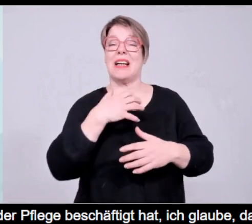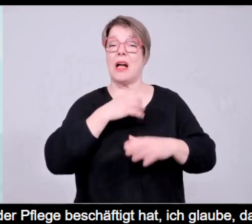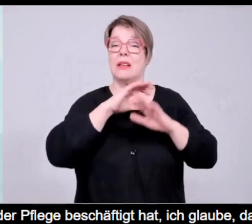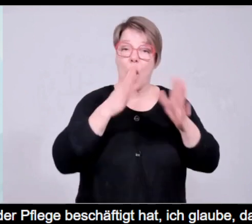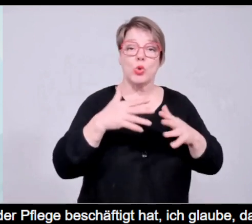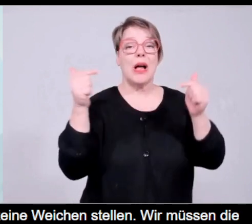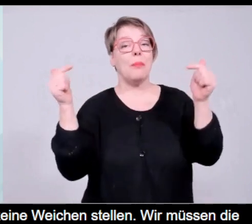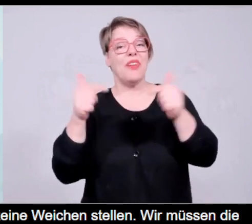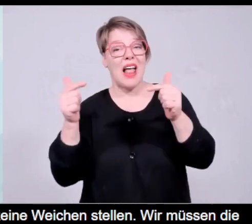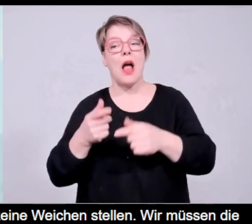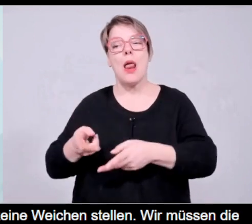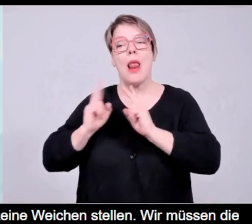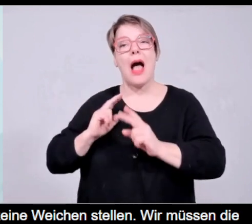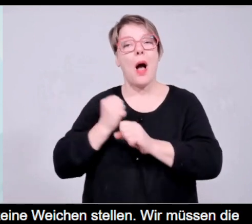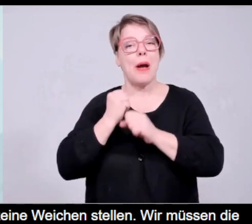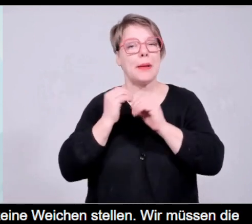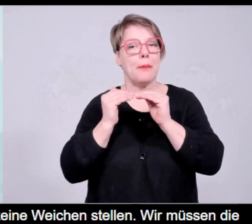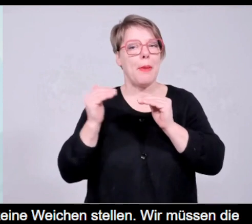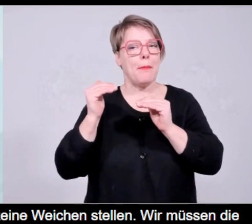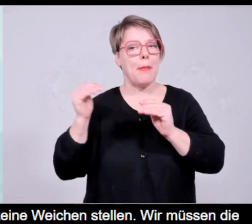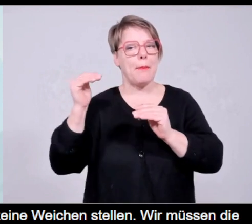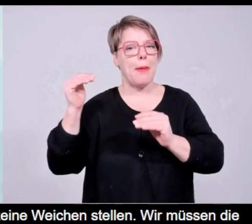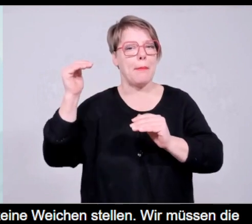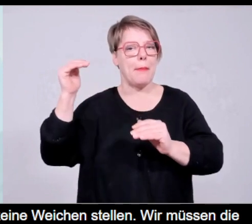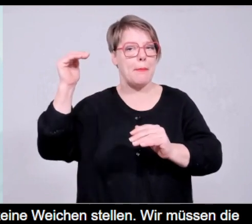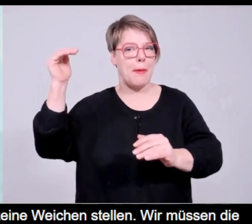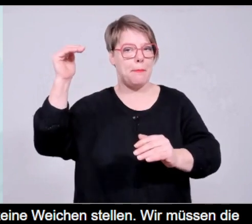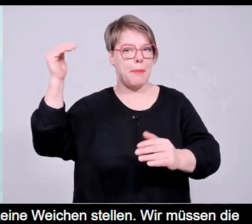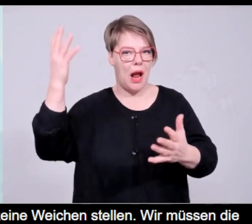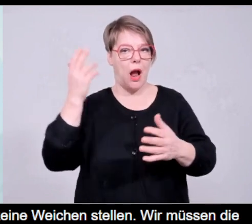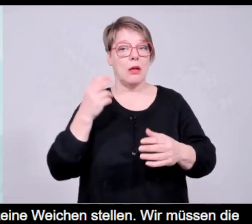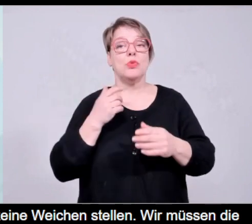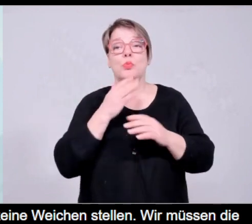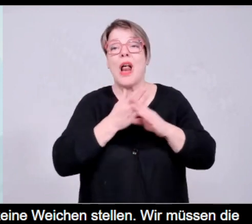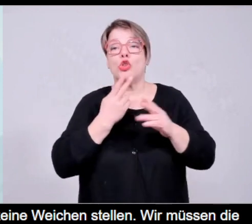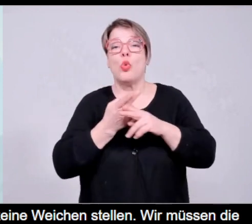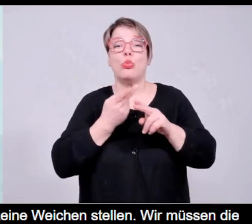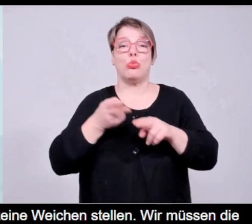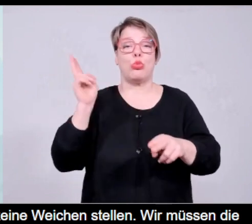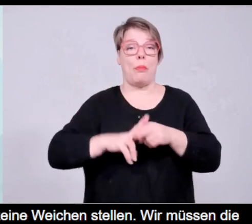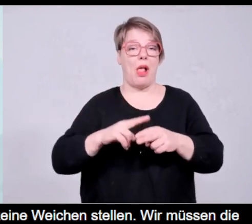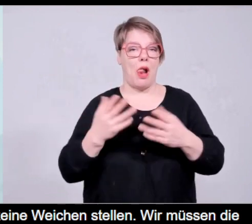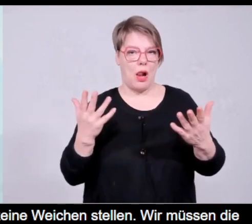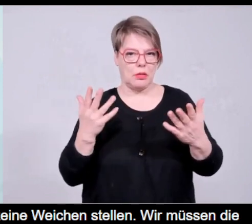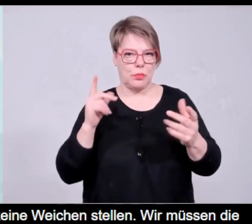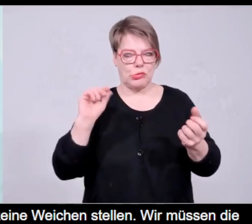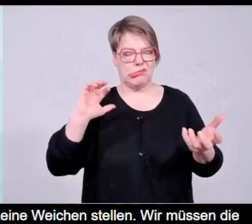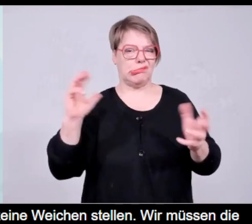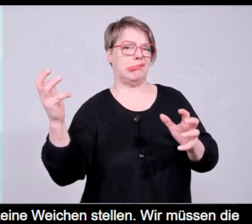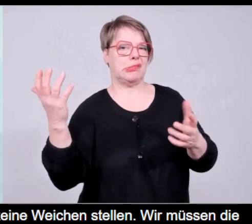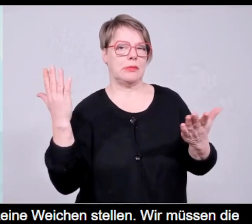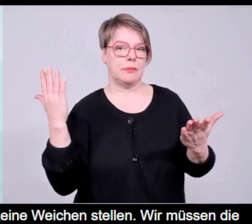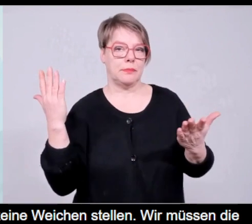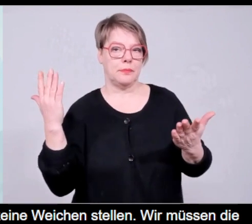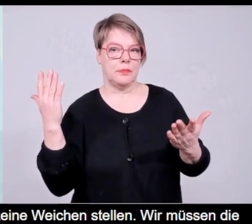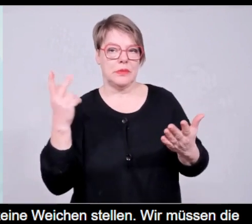von daher müssen wir alles dafür tun. Mir geht es nicht darum, Leiharbeit zu verbieten, sondern die regulären Arbeitsverhältnisse so attraktiv zu machen, dass